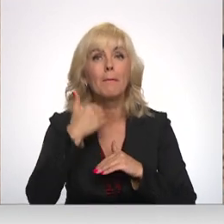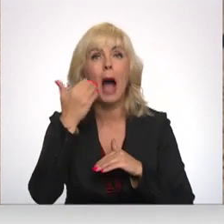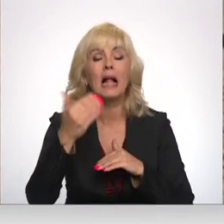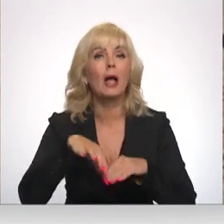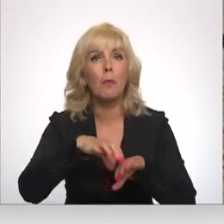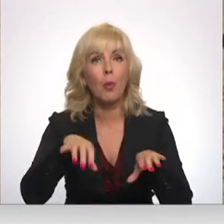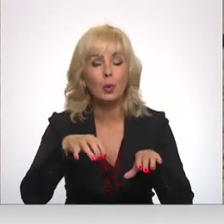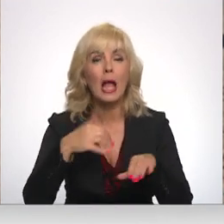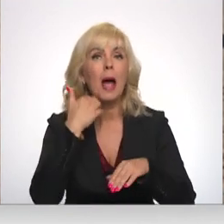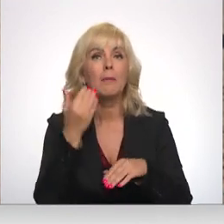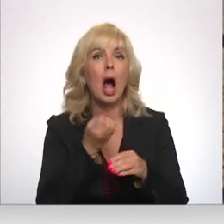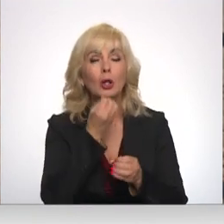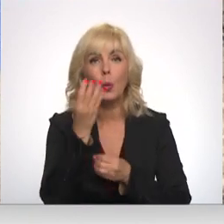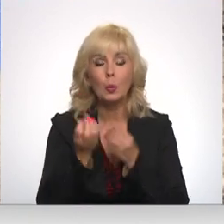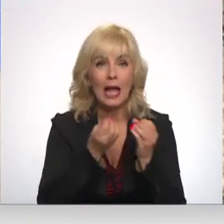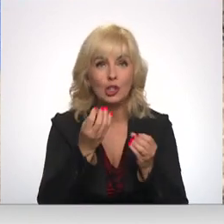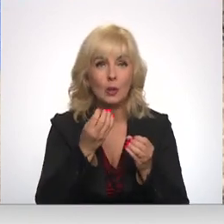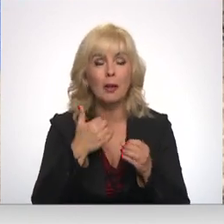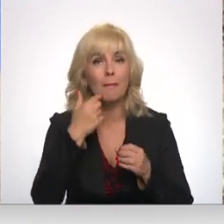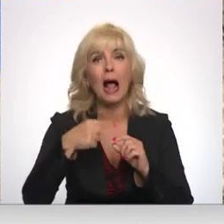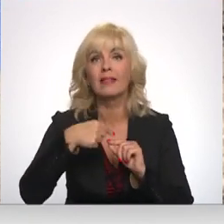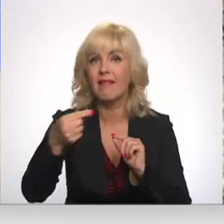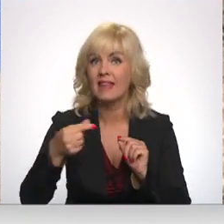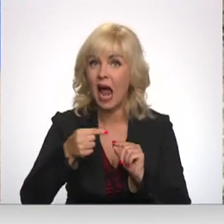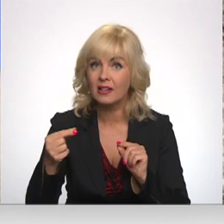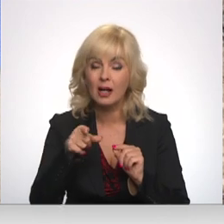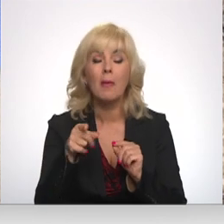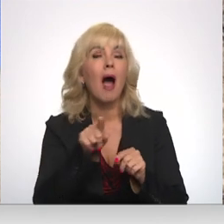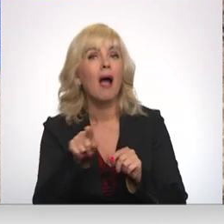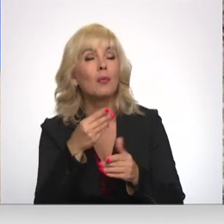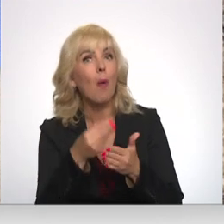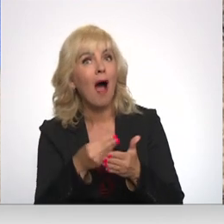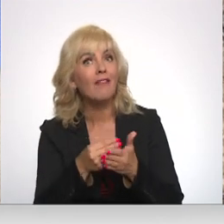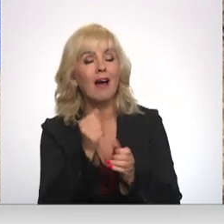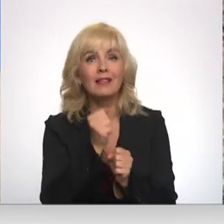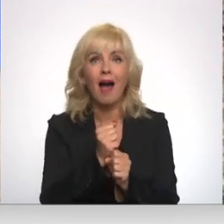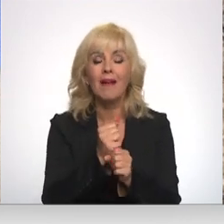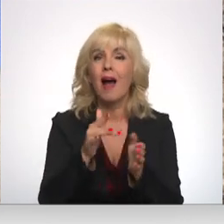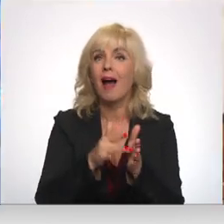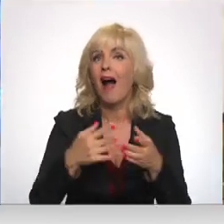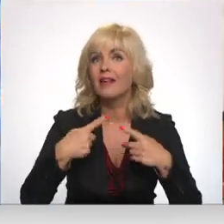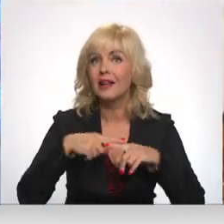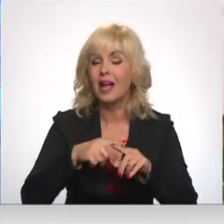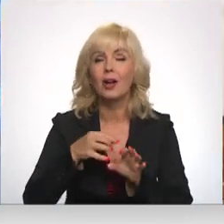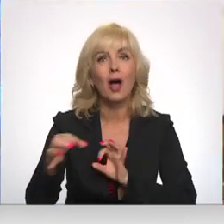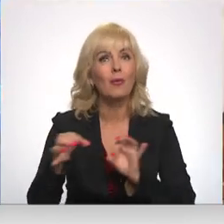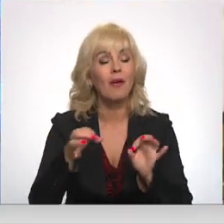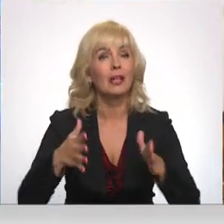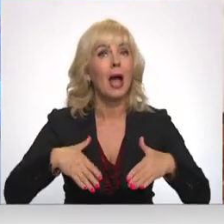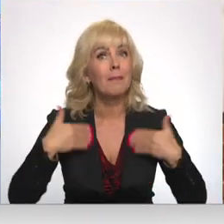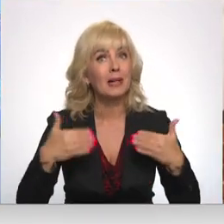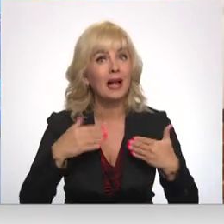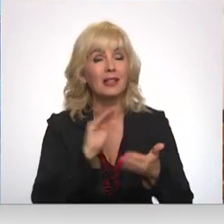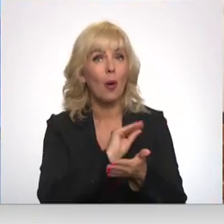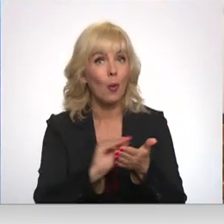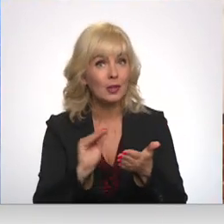baltām ūdensrozēm un zaļajām niedrēm. Mēs novērtējām, kāda darba ir un kādas tehnikas ir un no kura novada. Un priecājāmies par tiem